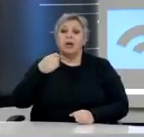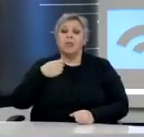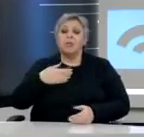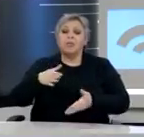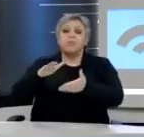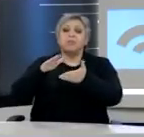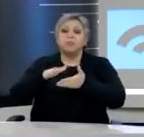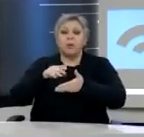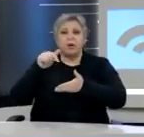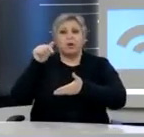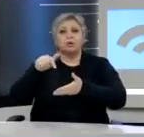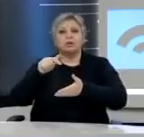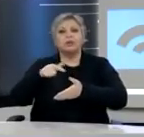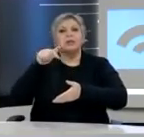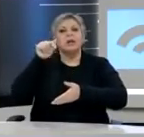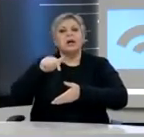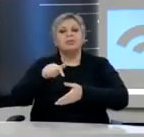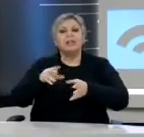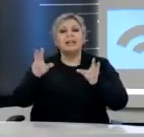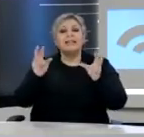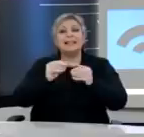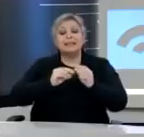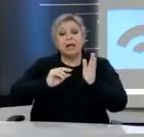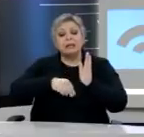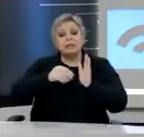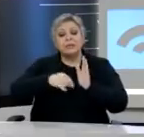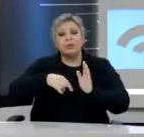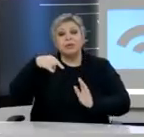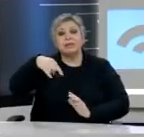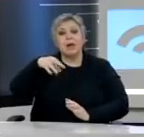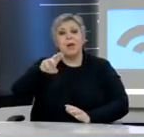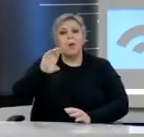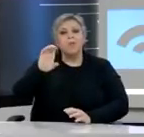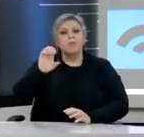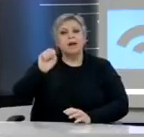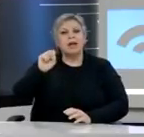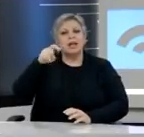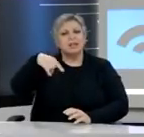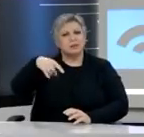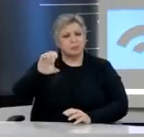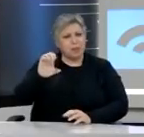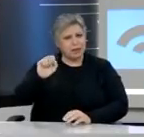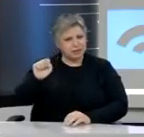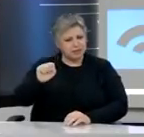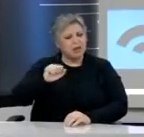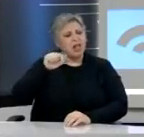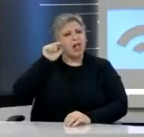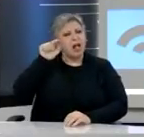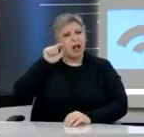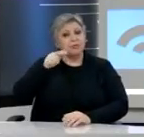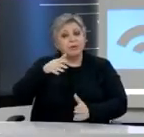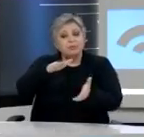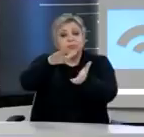τους διαδικασιών για την κύρωση της Συμφωνίας των Πρεσπών. άκουσα τον κύριο Μητσοτάκη να εκφράζει μία